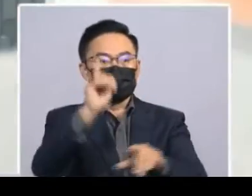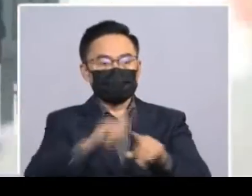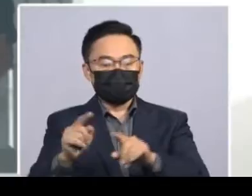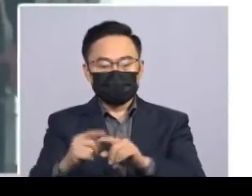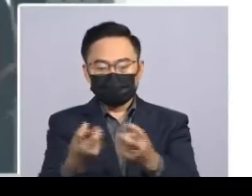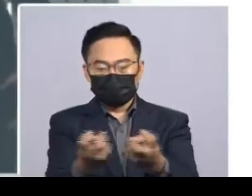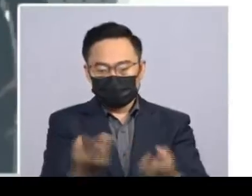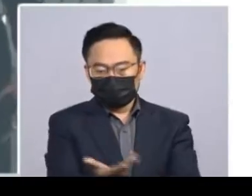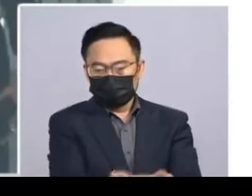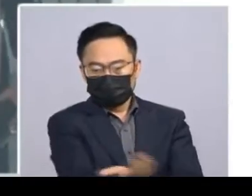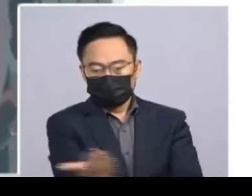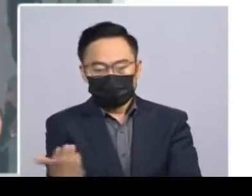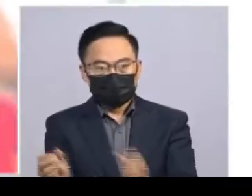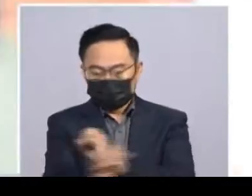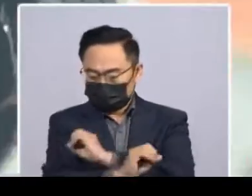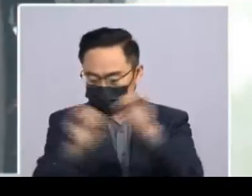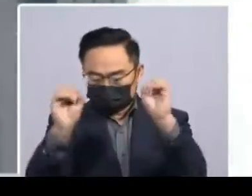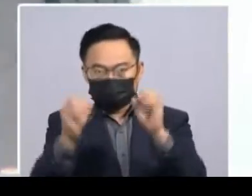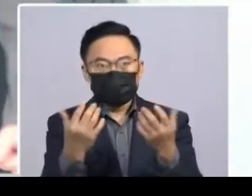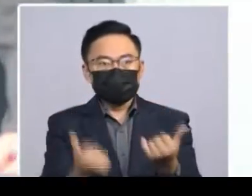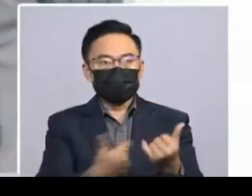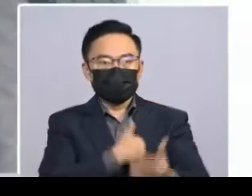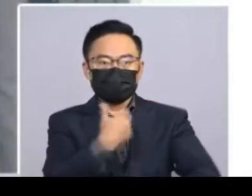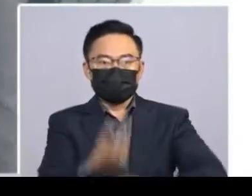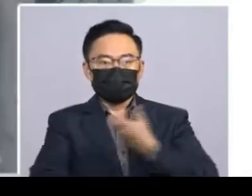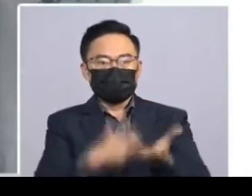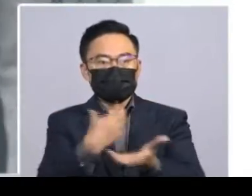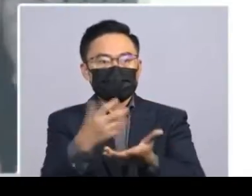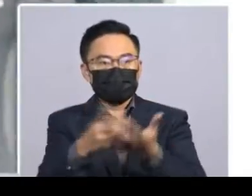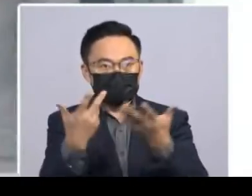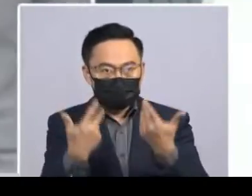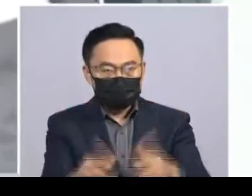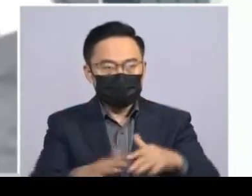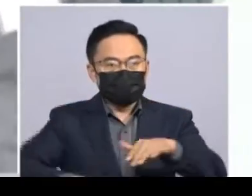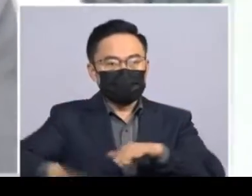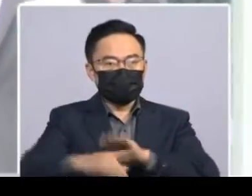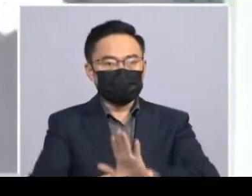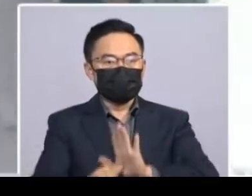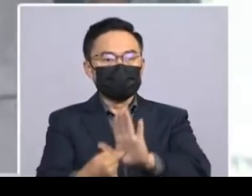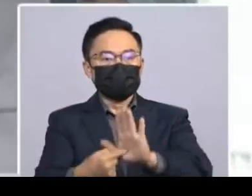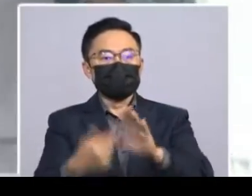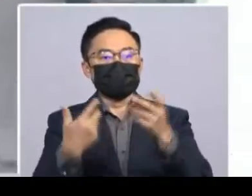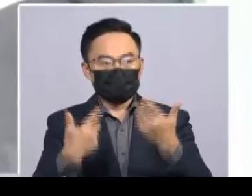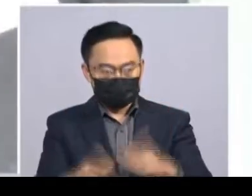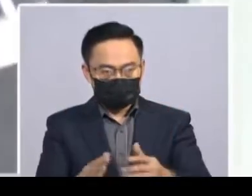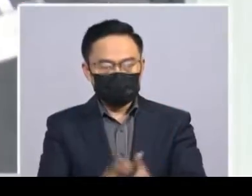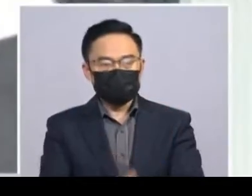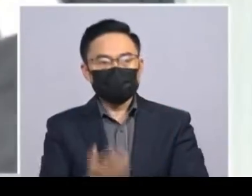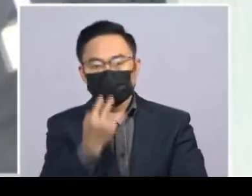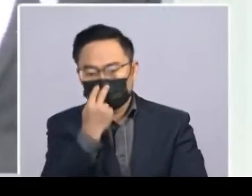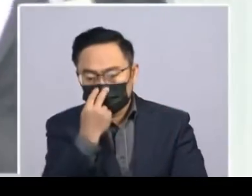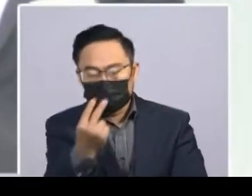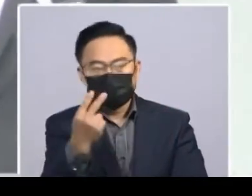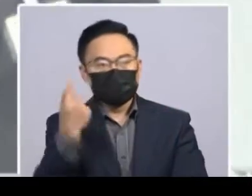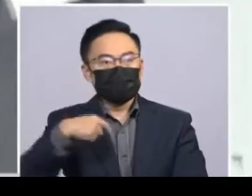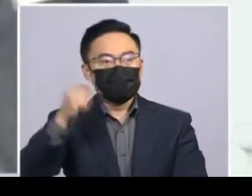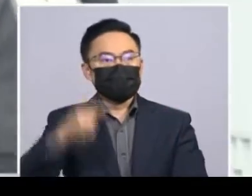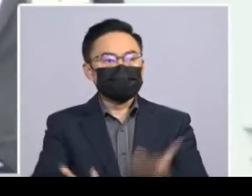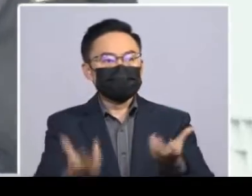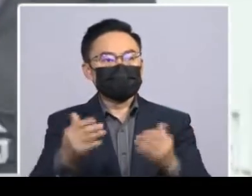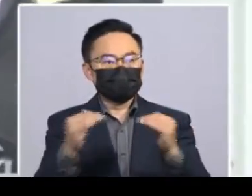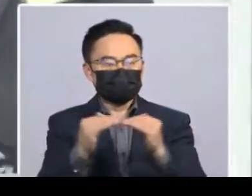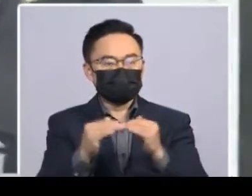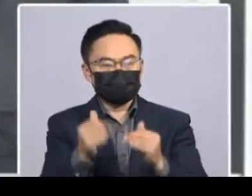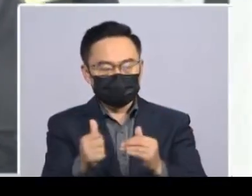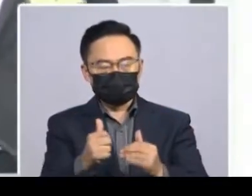ว่าไม่เป็นความจริงดังนั้นในวันนี้ก็รู้สึกสบายใจที่สามารถนำหลักฐานทั้งหมดของศาลที่อาจจะยังไม่เคยเห็นมา